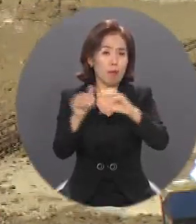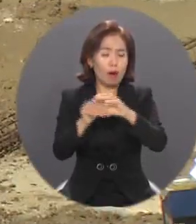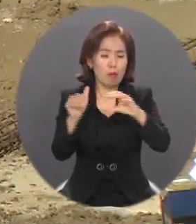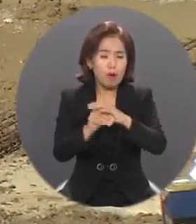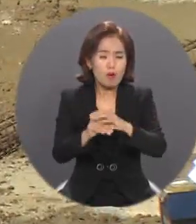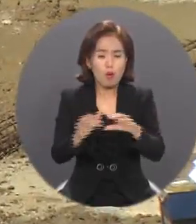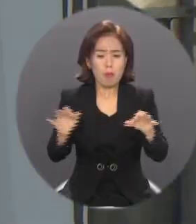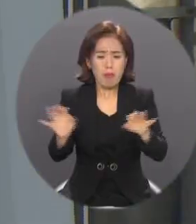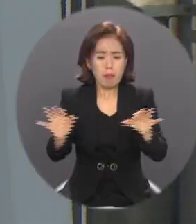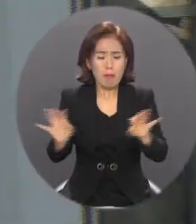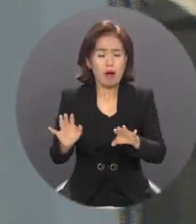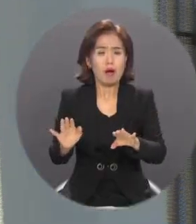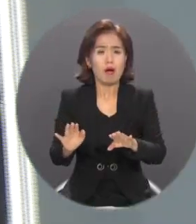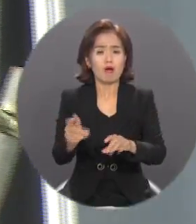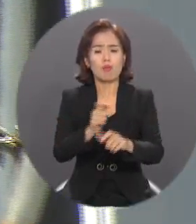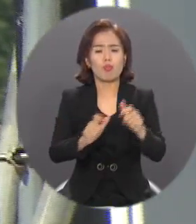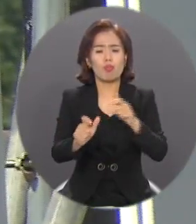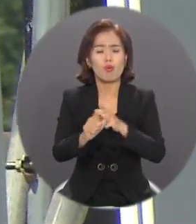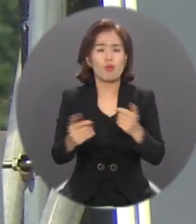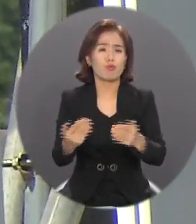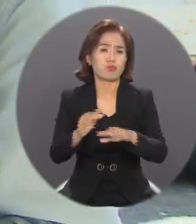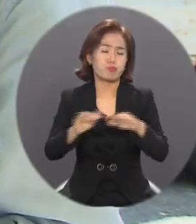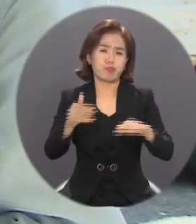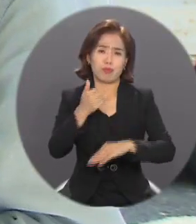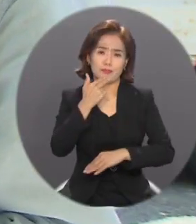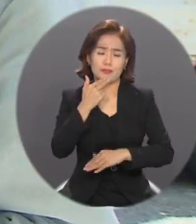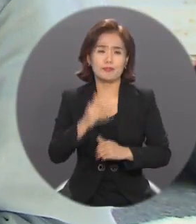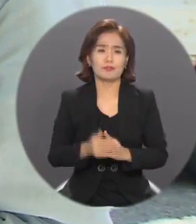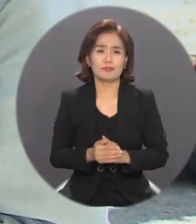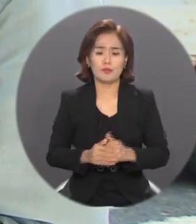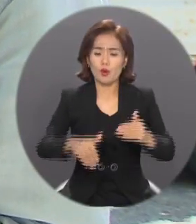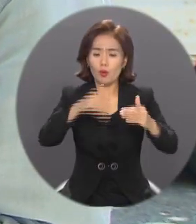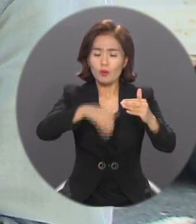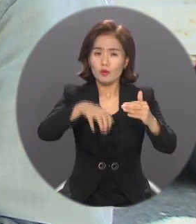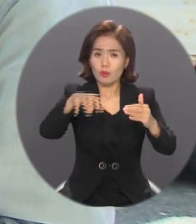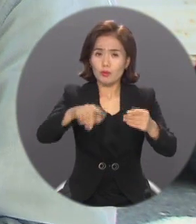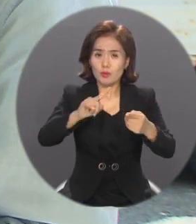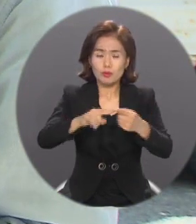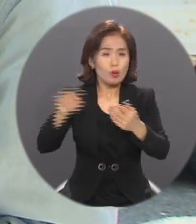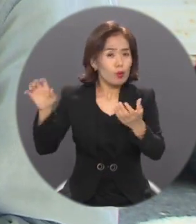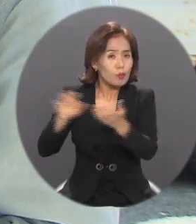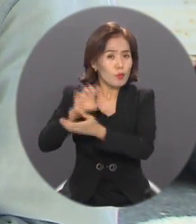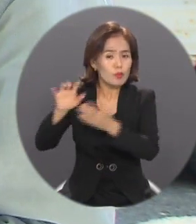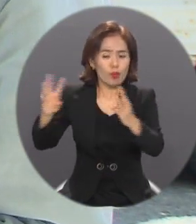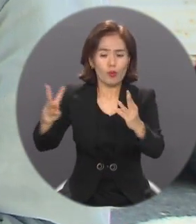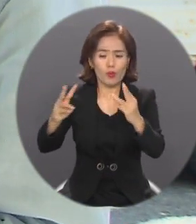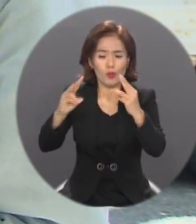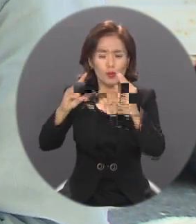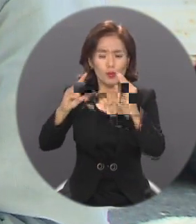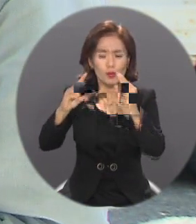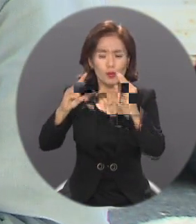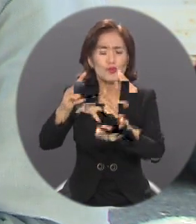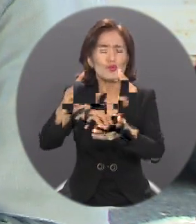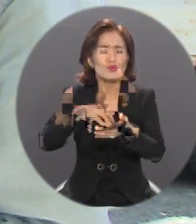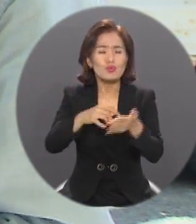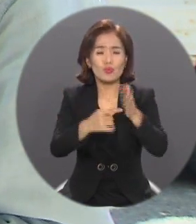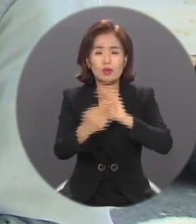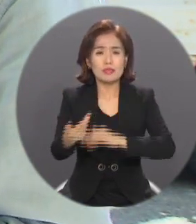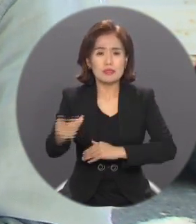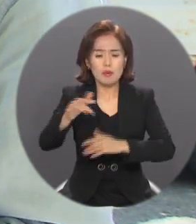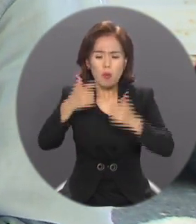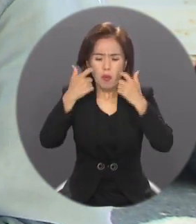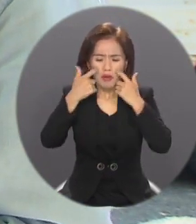그때뿐 나아지는 게 없다는 것도 문제입니다. 공사장 현장에는 소음과 분진 측정기가 마련돼